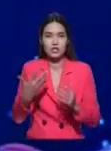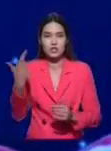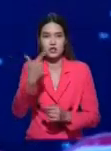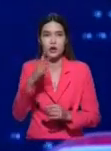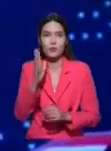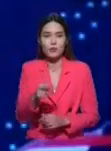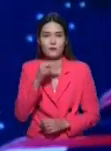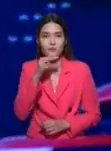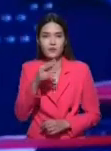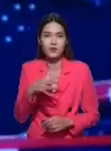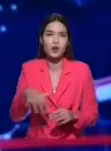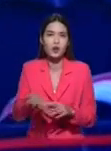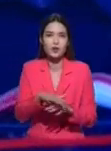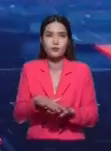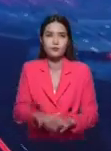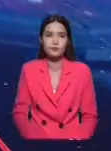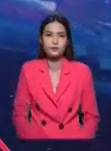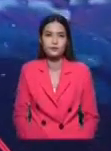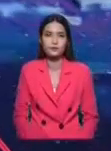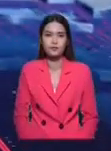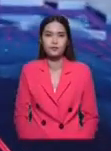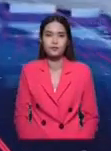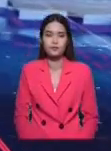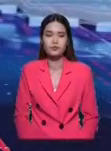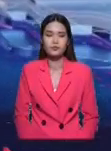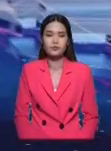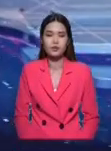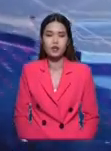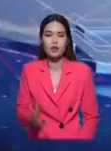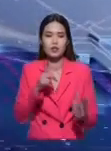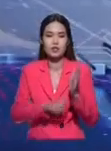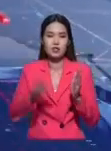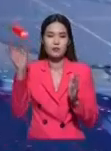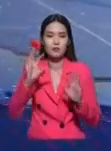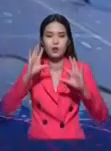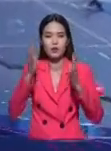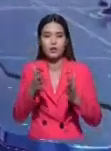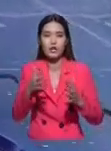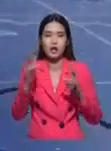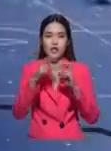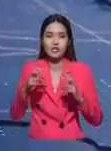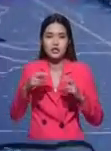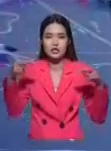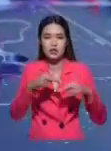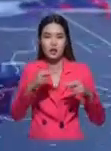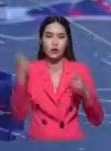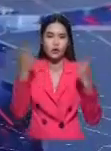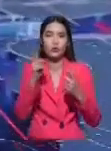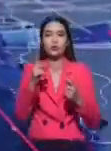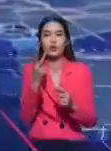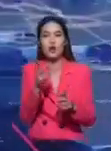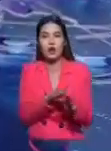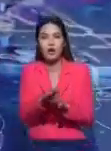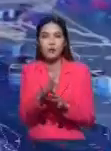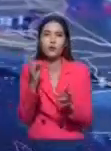будут внимательнее к окружающим. В 70% случаев в ходе следственных мероприятий выясняется, что кто-то